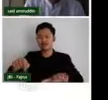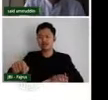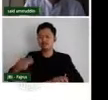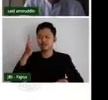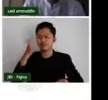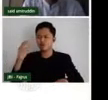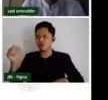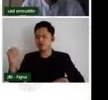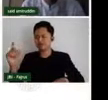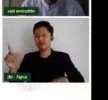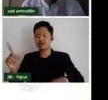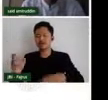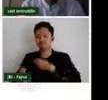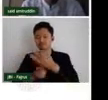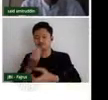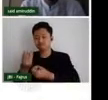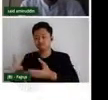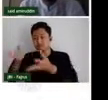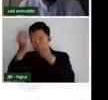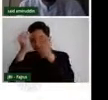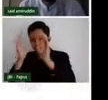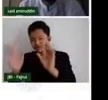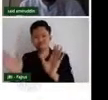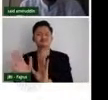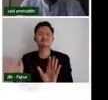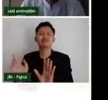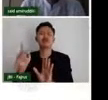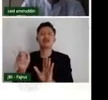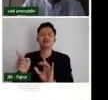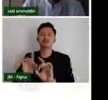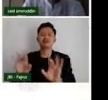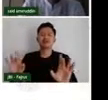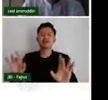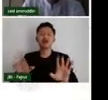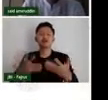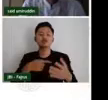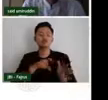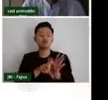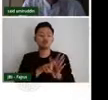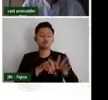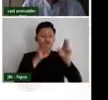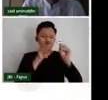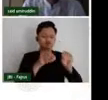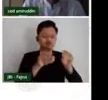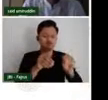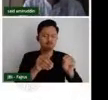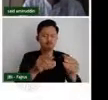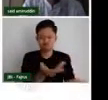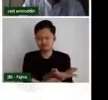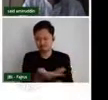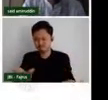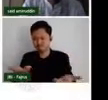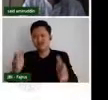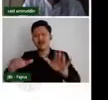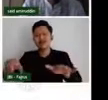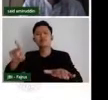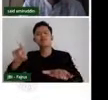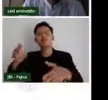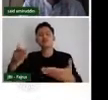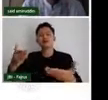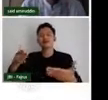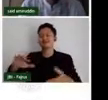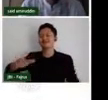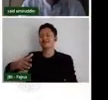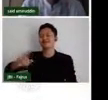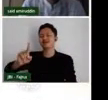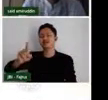jelaskan saja ataupun tidak bisa hanya dengan kita kasih penjelasan itu saja. Kadang-kadang di antara mereka ada yang harus